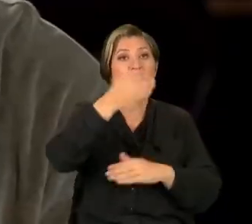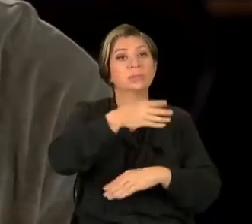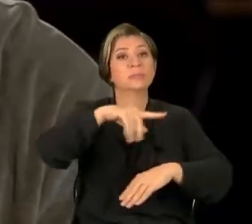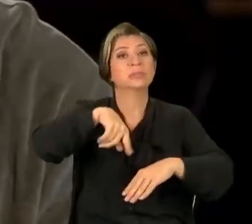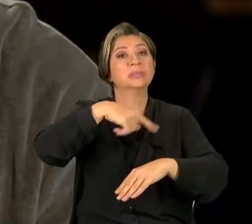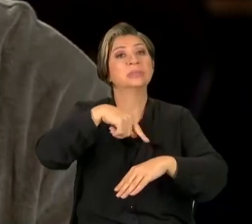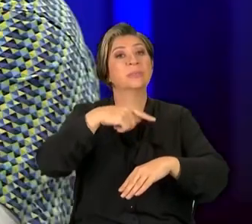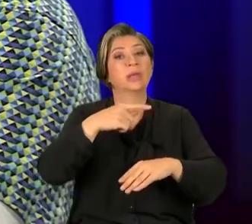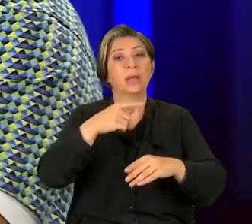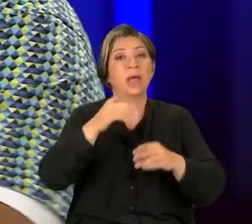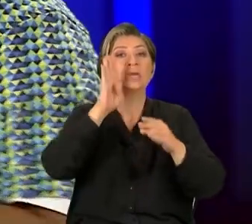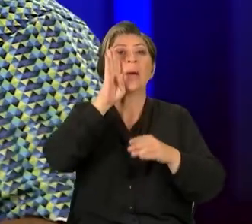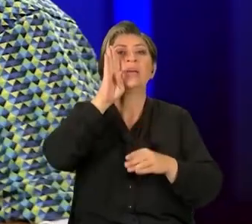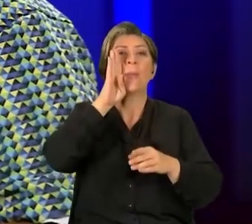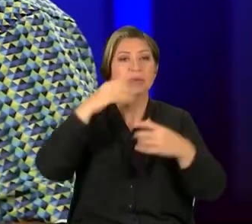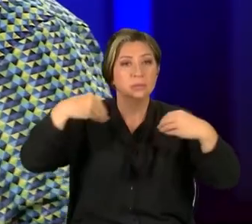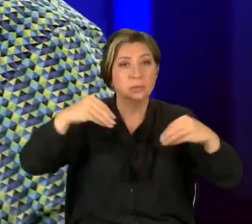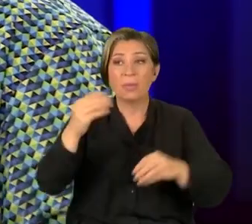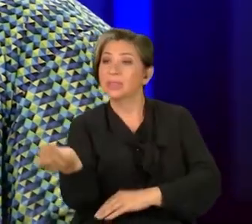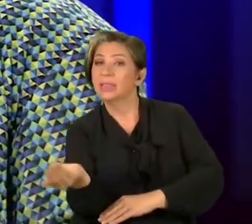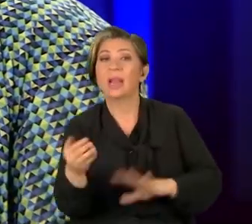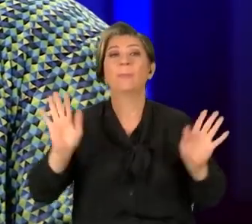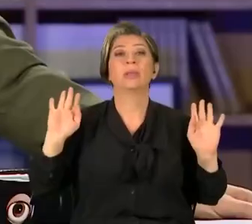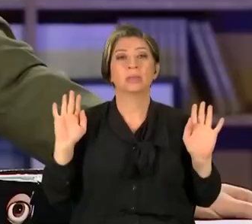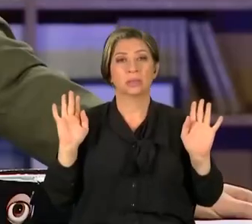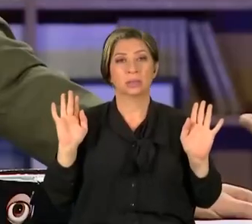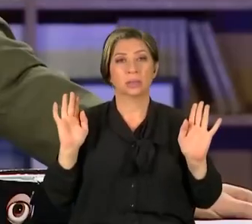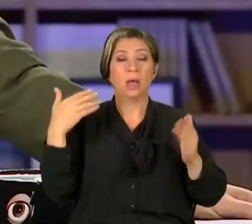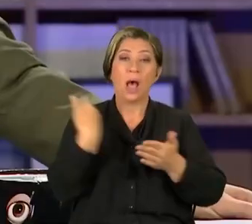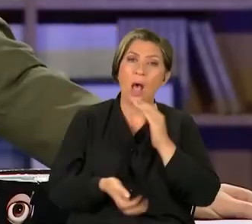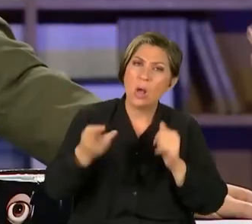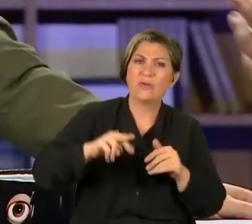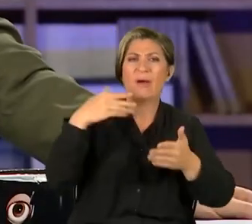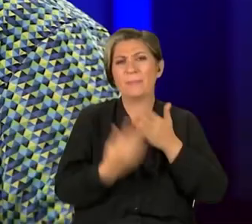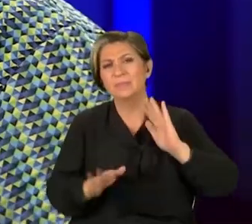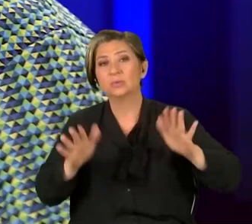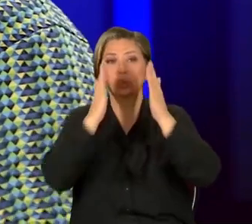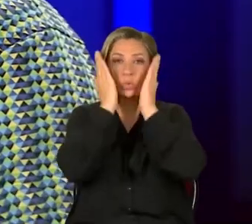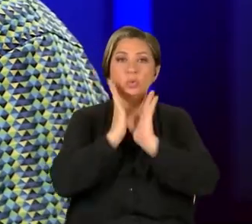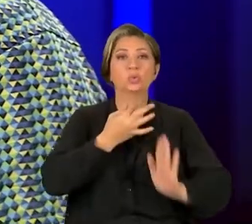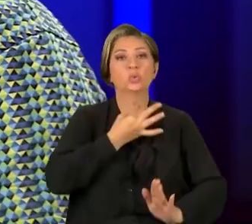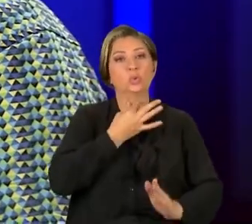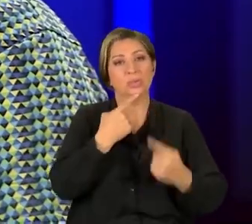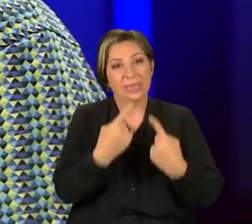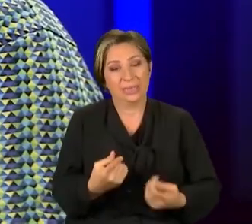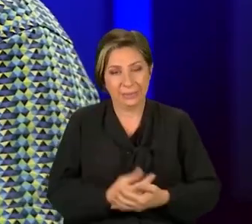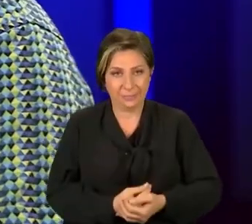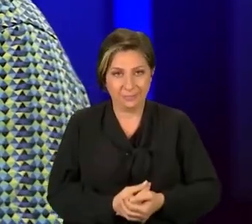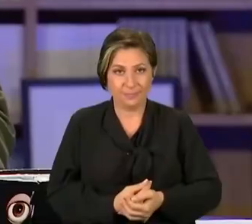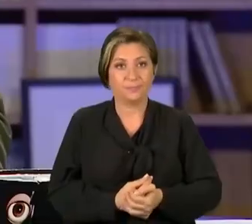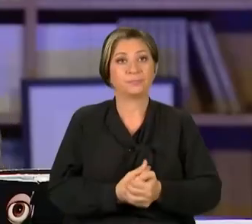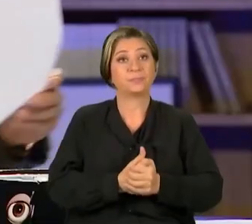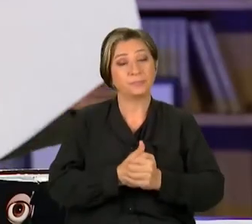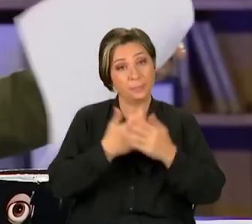zamanında işportada çalıştık ama kimseye gidip dilenmedik yani şükür diyen insanlardık Peki